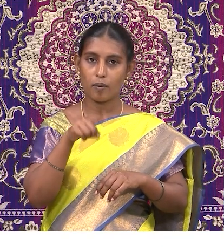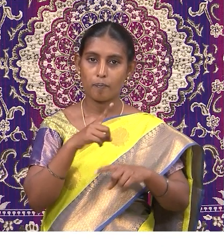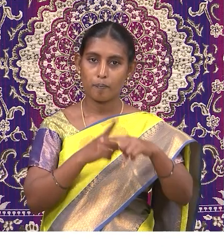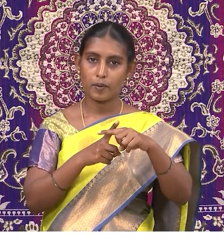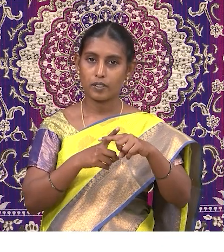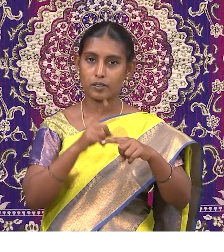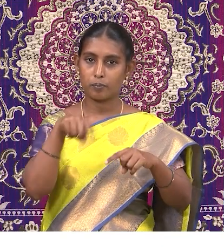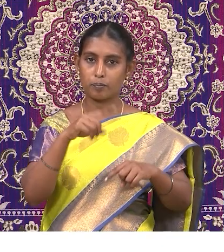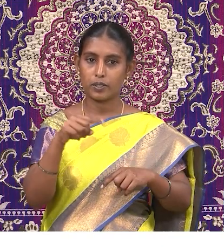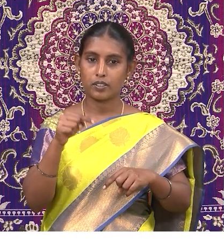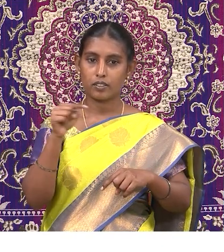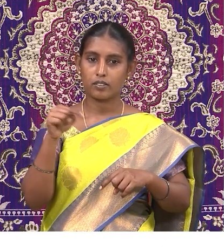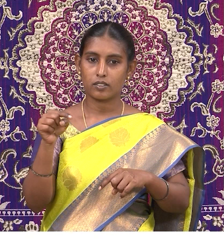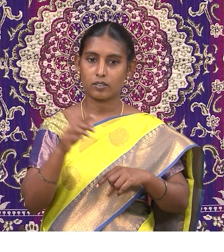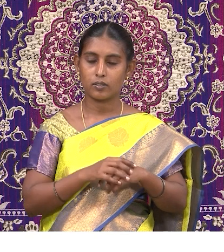ஏ.